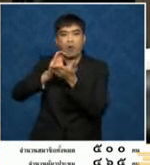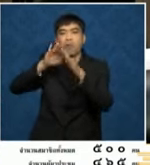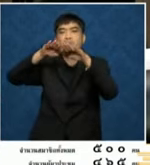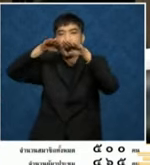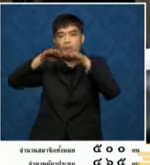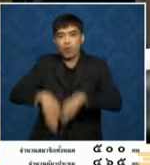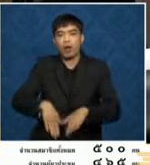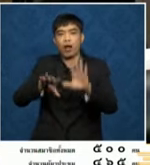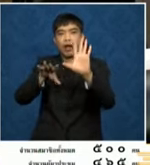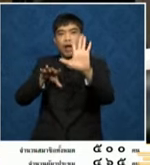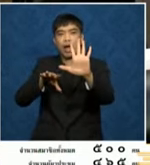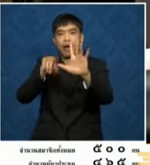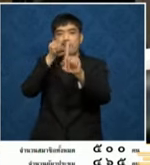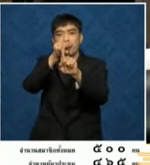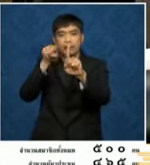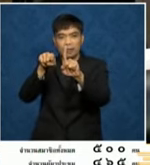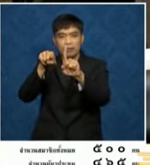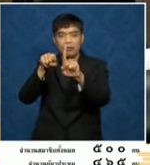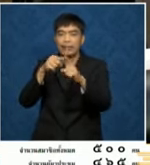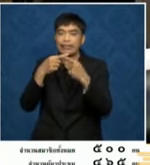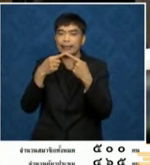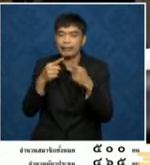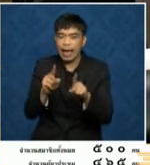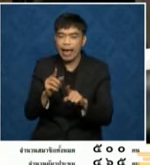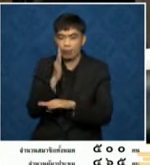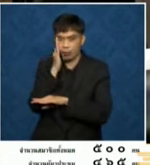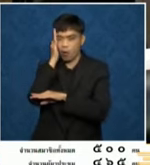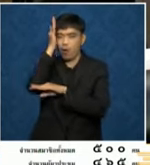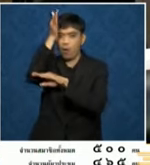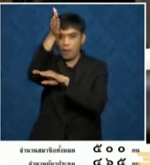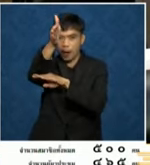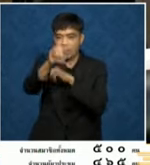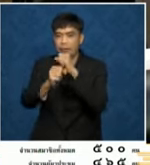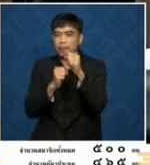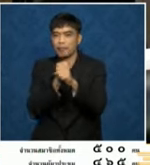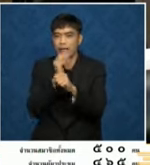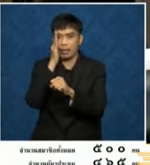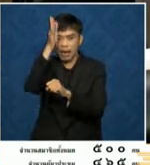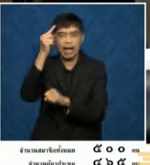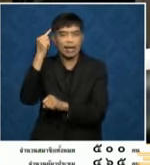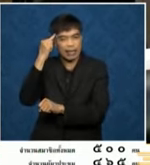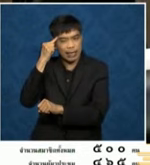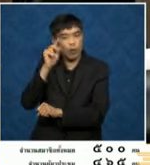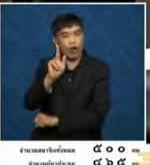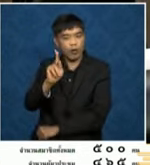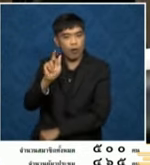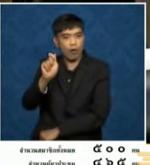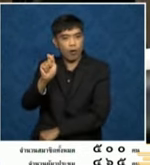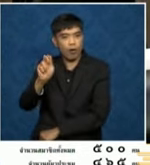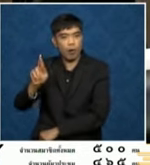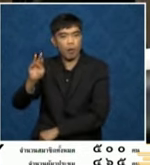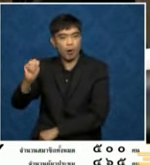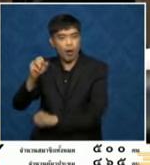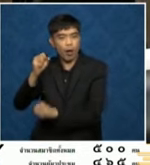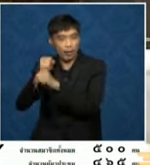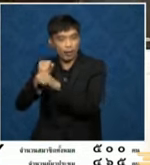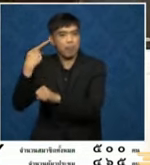ง 5% แต่หวังใจเป็นอย่างยิ่งว่าปีงบประมาณหน้าจะมีผลงานที่ดีกว่านี้ขอบคุณครับท่านประธ